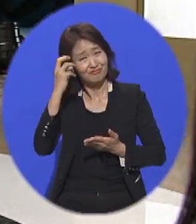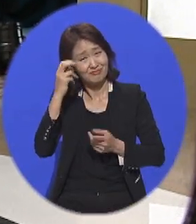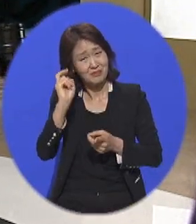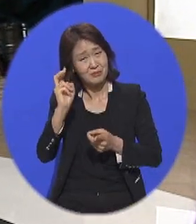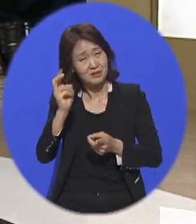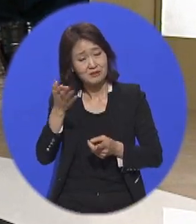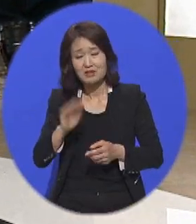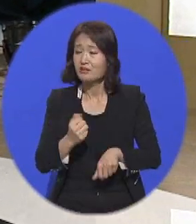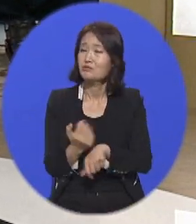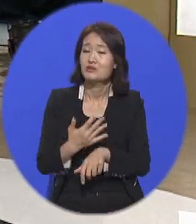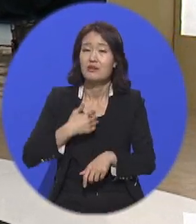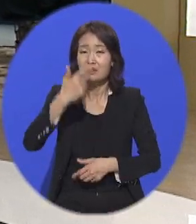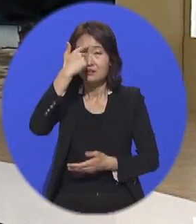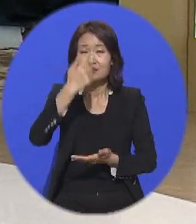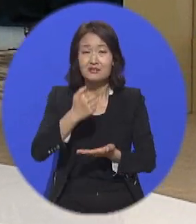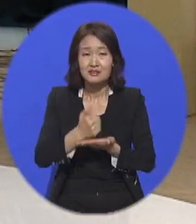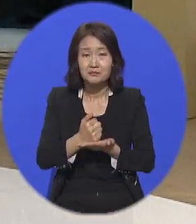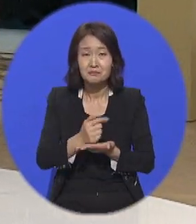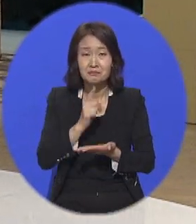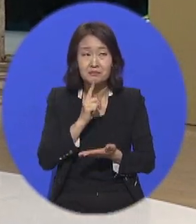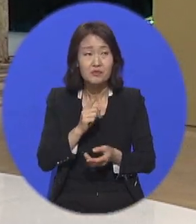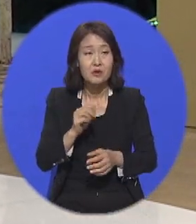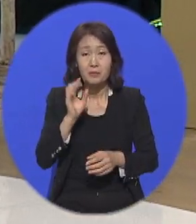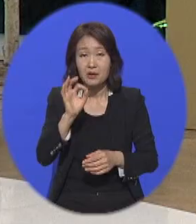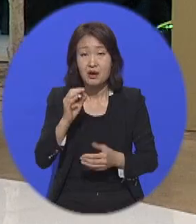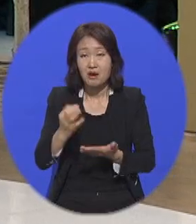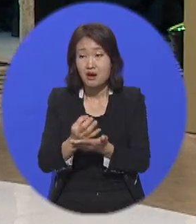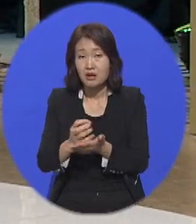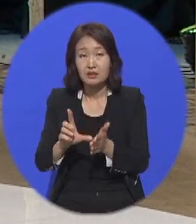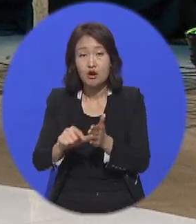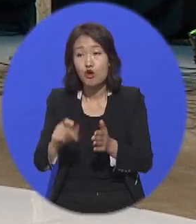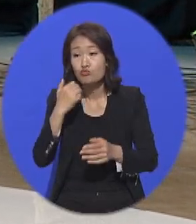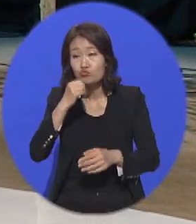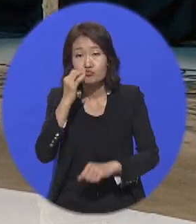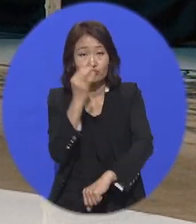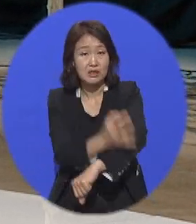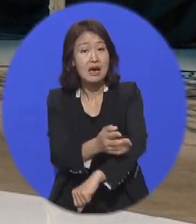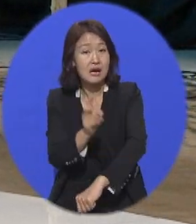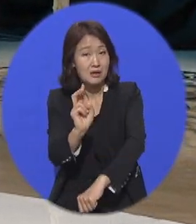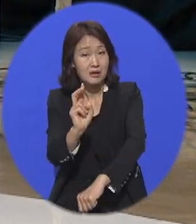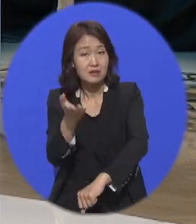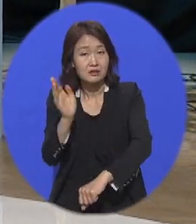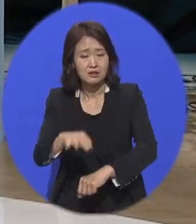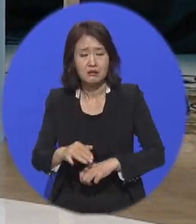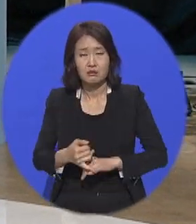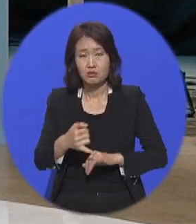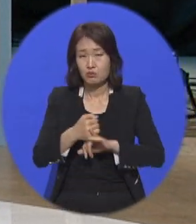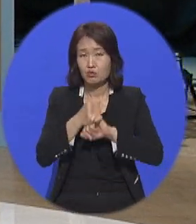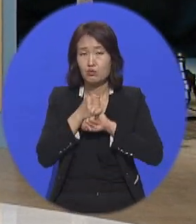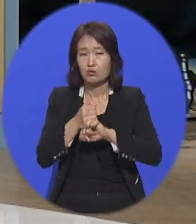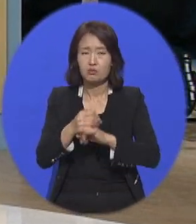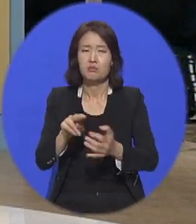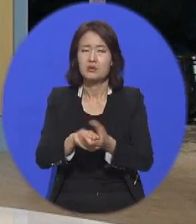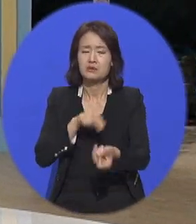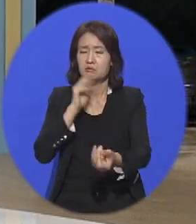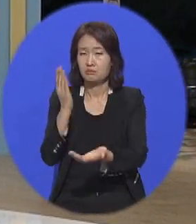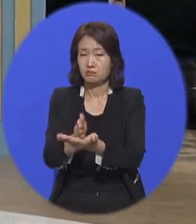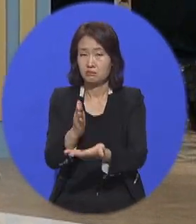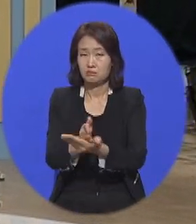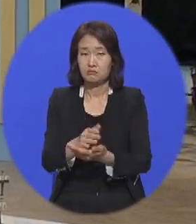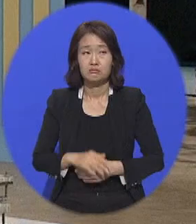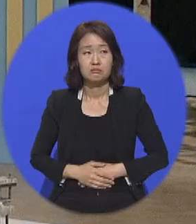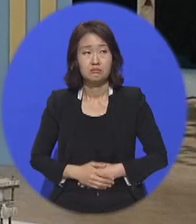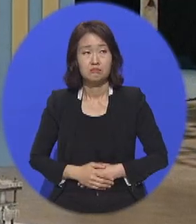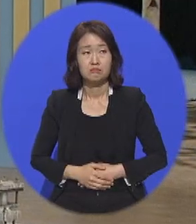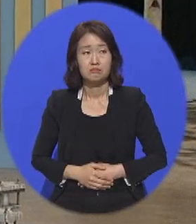이제 말씀이니까 예, 단 이 물건을 팔 때 어떤 사람이 살려고 할 것이다. 근데 절대적으로 팔지 마라. 예,